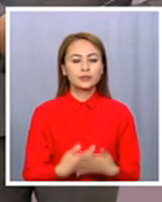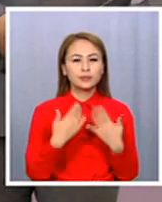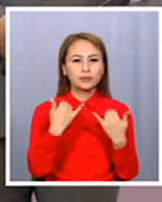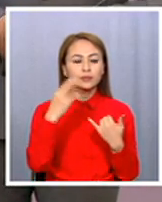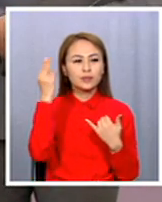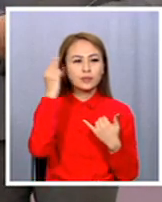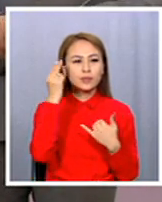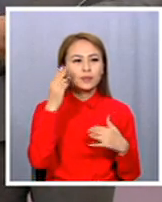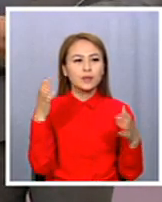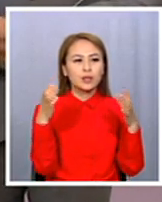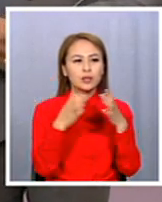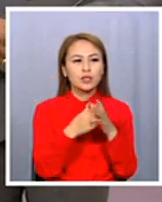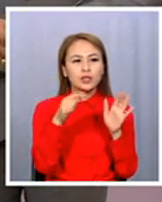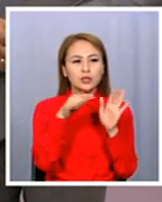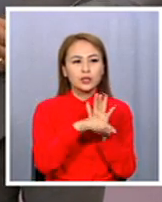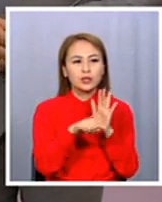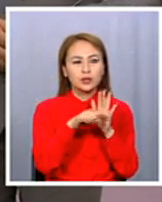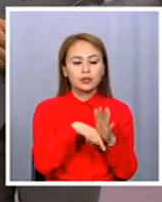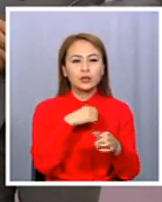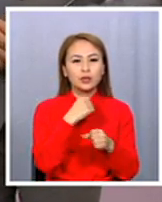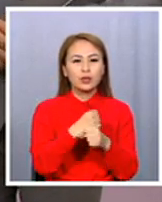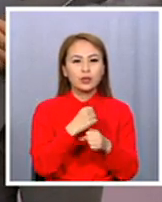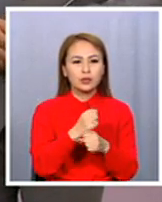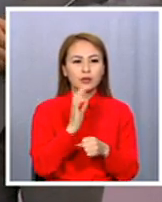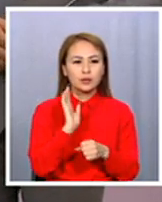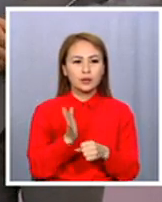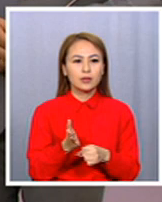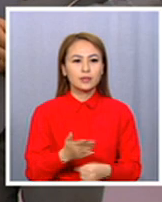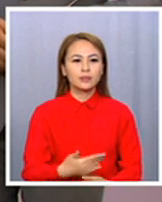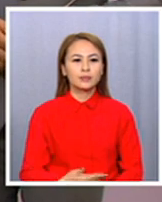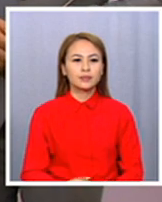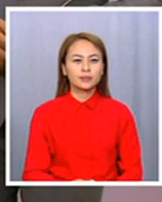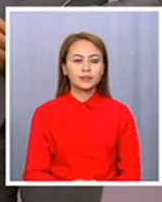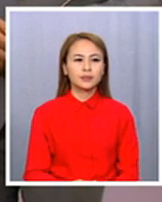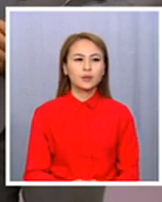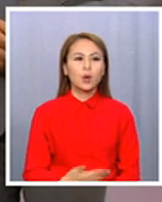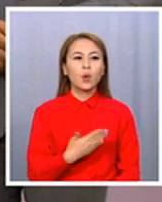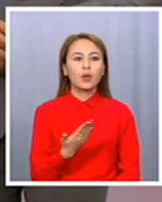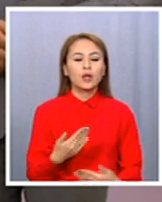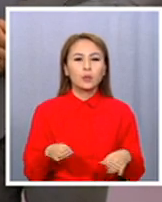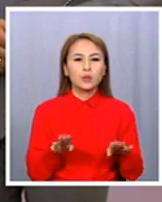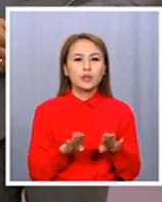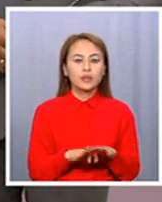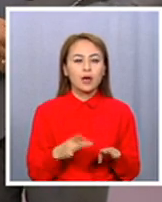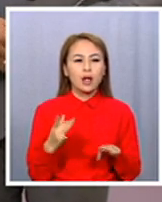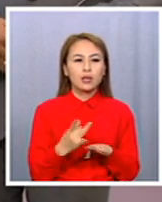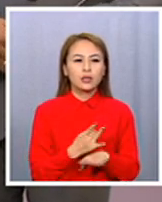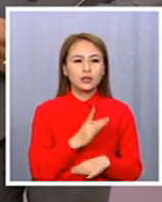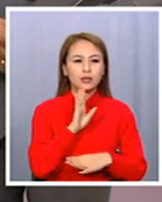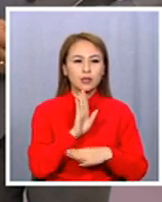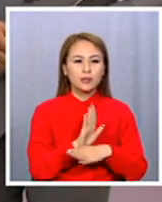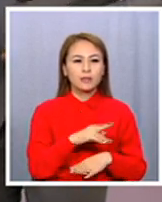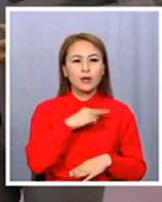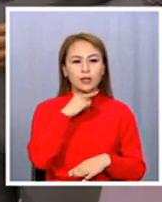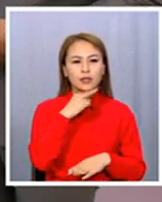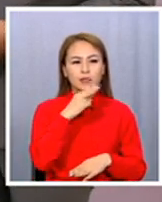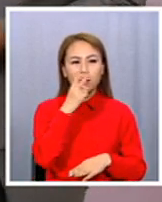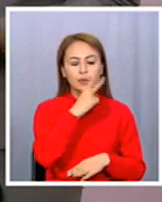сабақта жиындардың ішкі жиынын құрасыңдар. Олай болса, алғашқы тапсырмаға назар